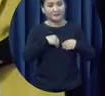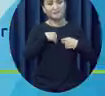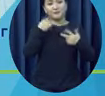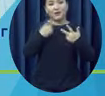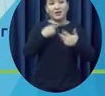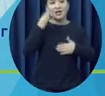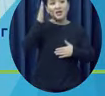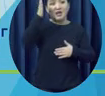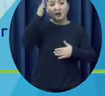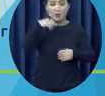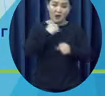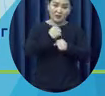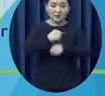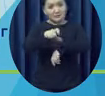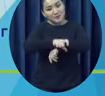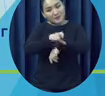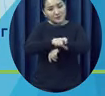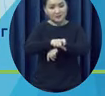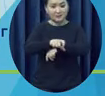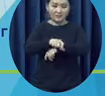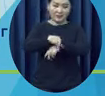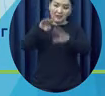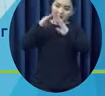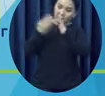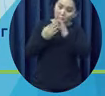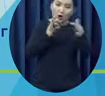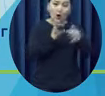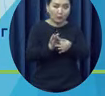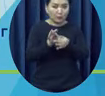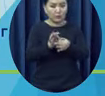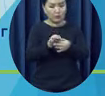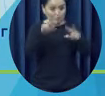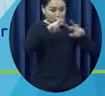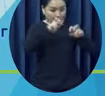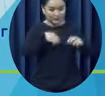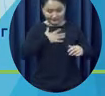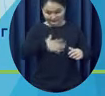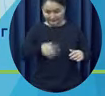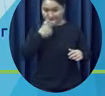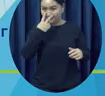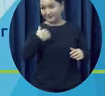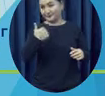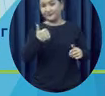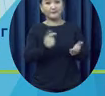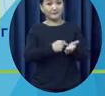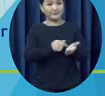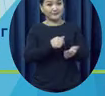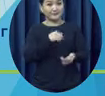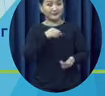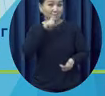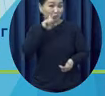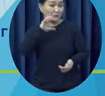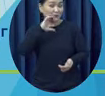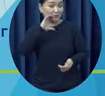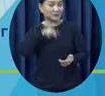мэргэжил гэр бүлтэй холбоотой мэдээллийг судлах нь гадаад дүр төрх хувцлалтандаа их анхаарал хандуулж бусдад таалагдах эрмэлзэлтэй байдаг.